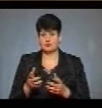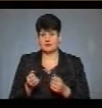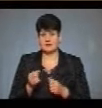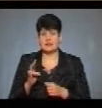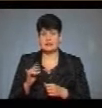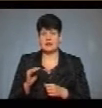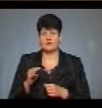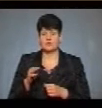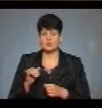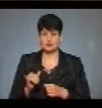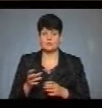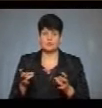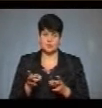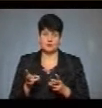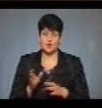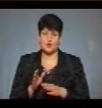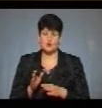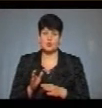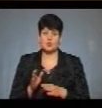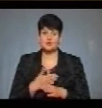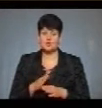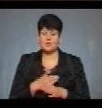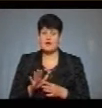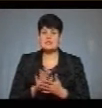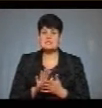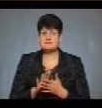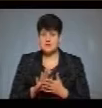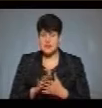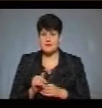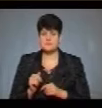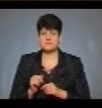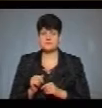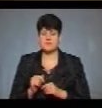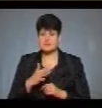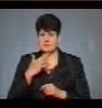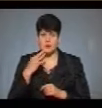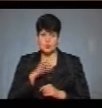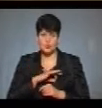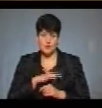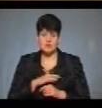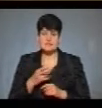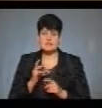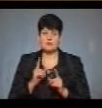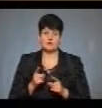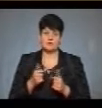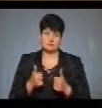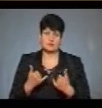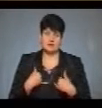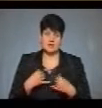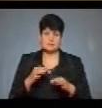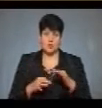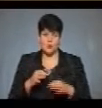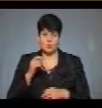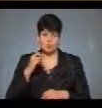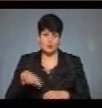нафту. Потрібно сортувати сміття, воно дуже багато користі дає, і то, що це буде краще не тільки для нас, а й для природи, і